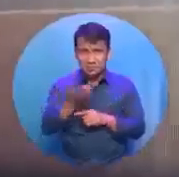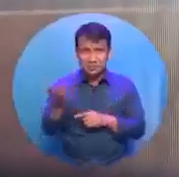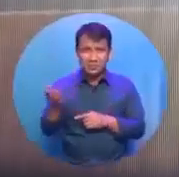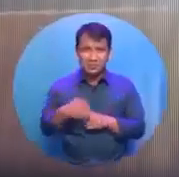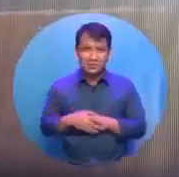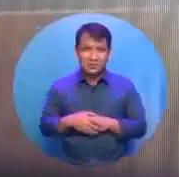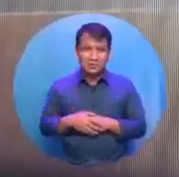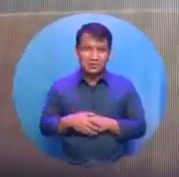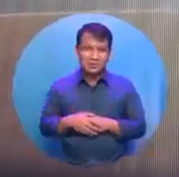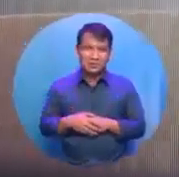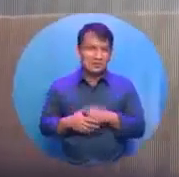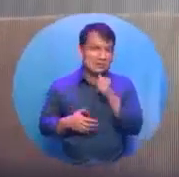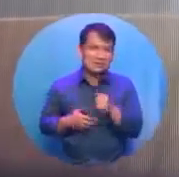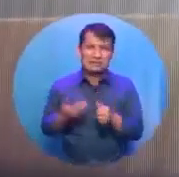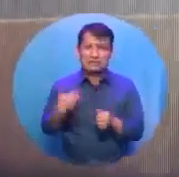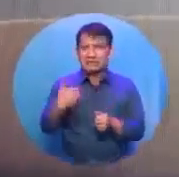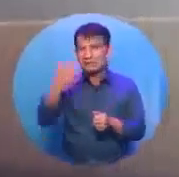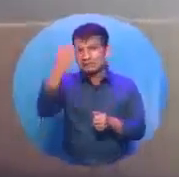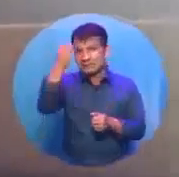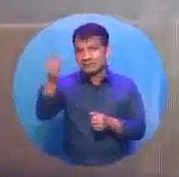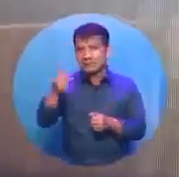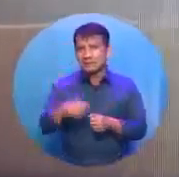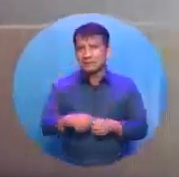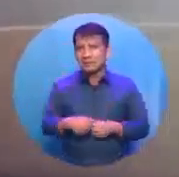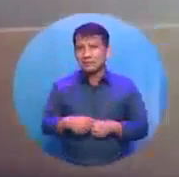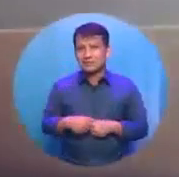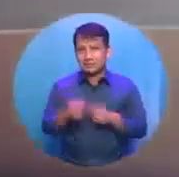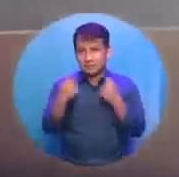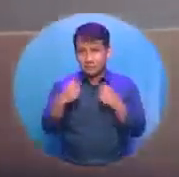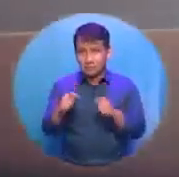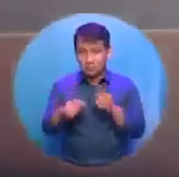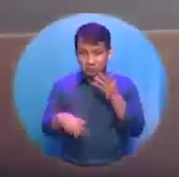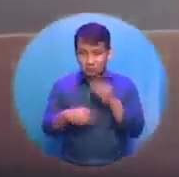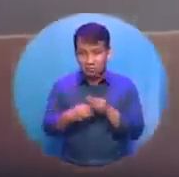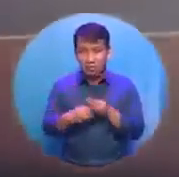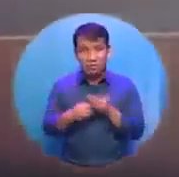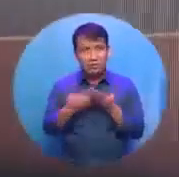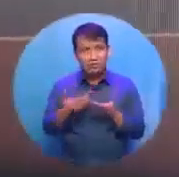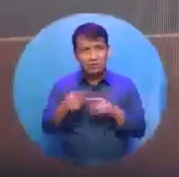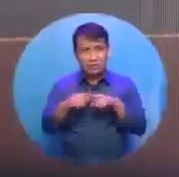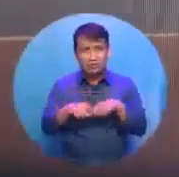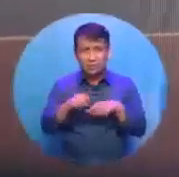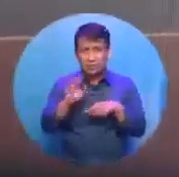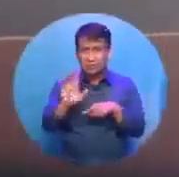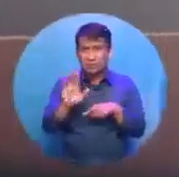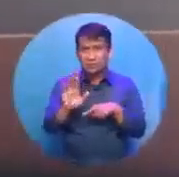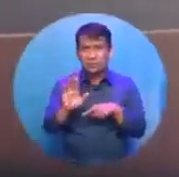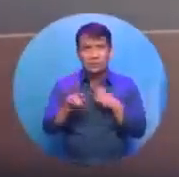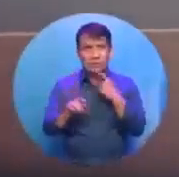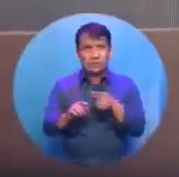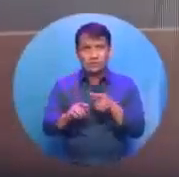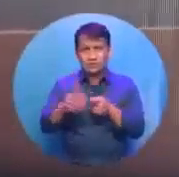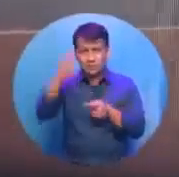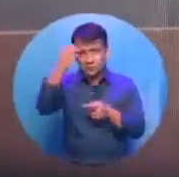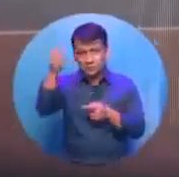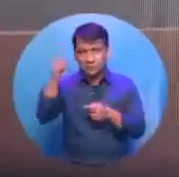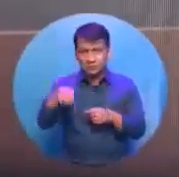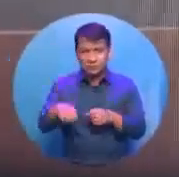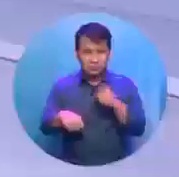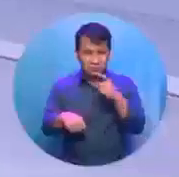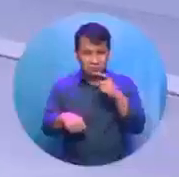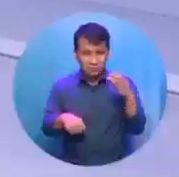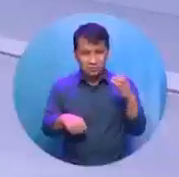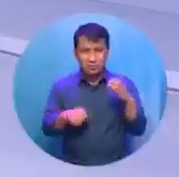ko po sa ulado, sir. Anak po. Eh, subukan mo kasi pwede kang manalo, depending. Ngayon, mula ngayon, pag hindi sa ulado, pwedeng